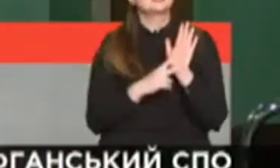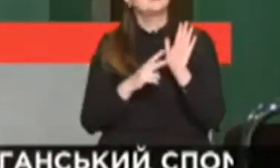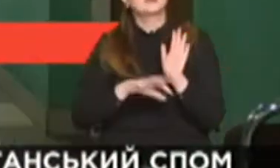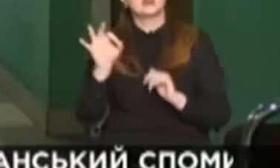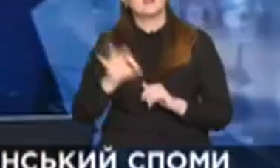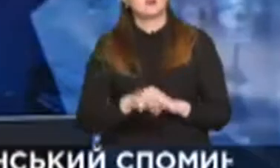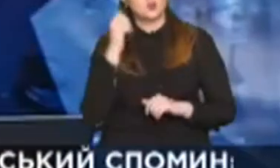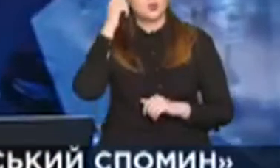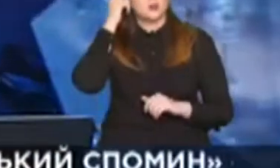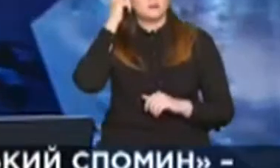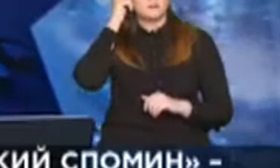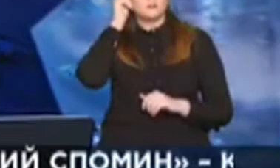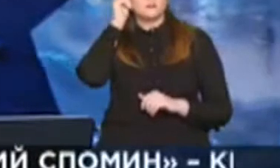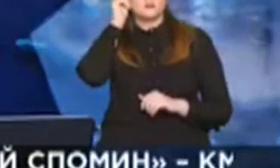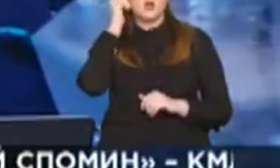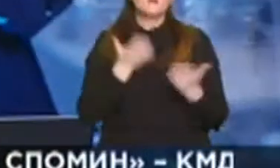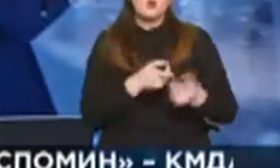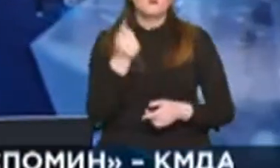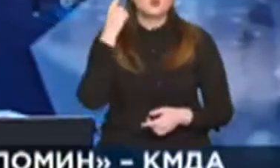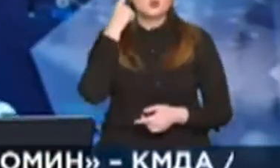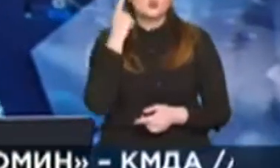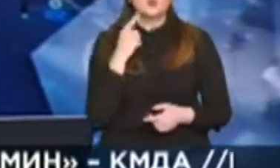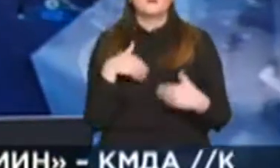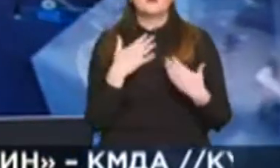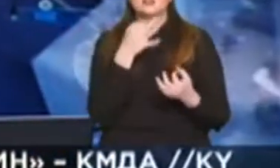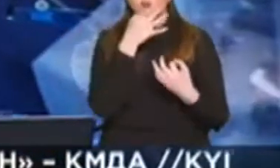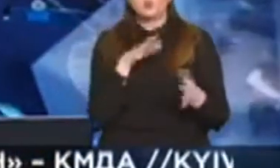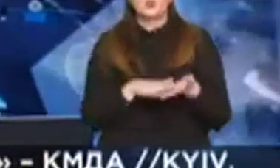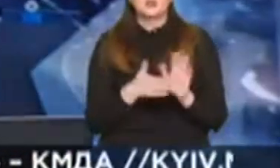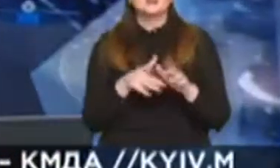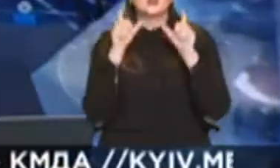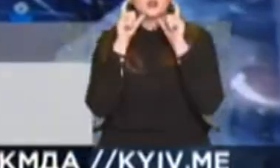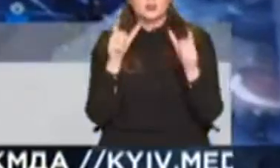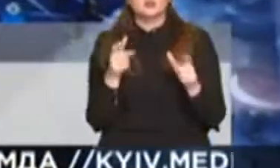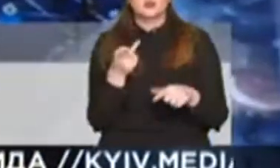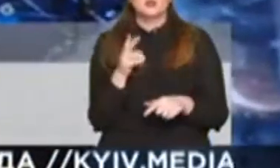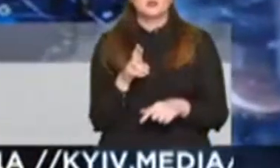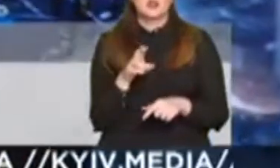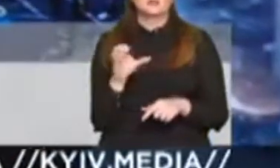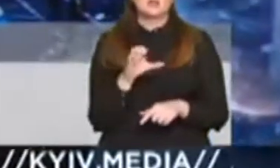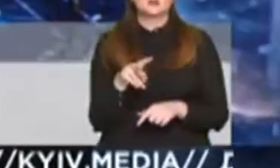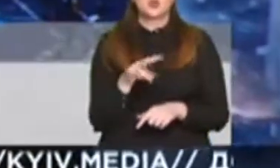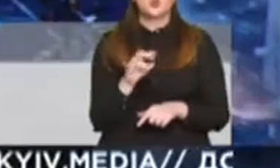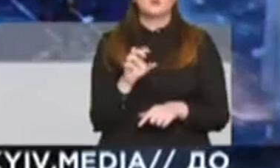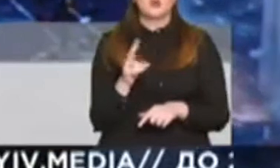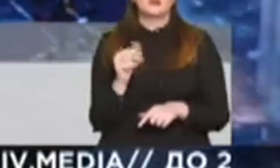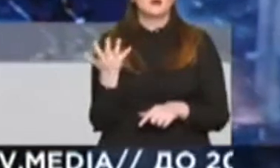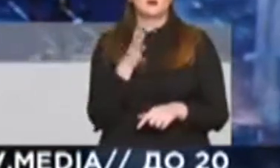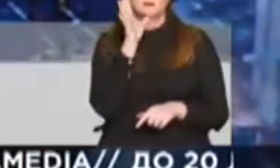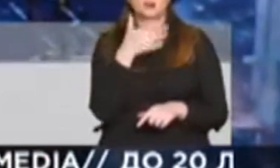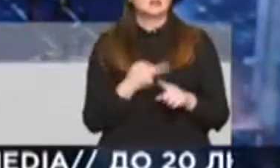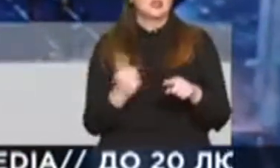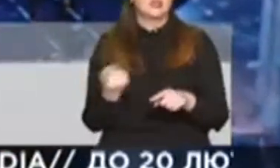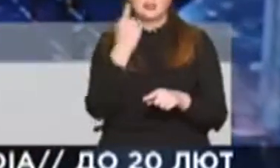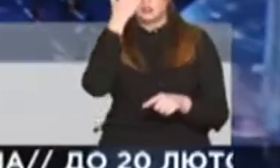20-70%. Ви, мабуть, чули вислів «будь-якій ситуації кричи» для Стаса Любенка, якому 5 років – це